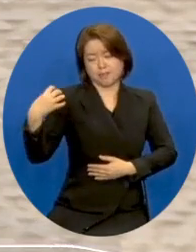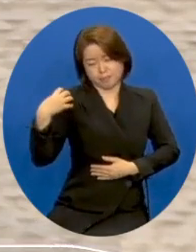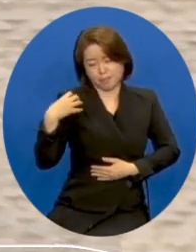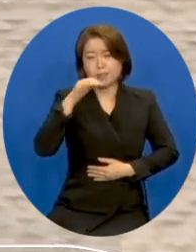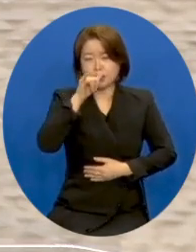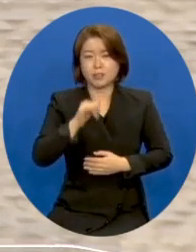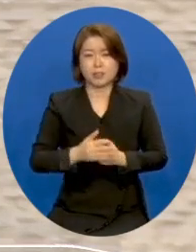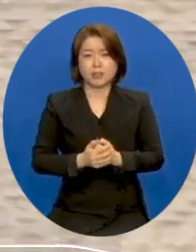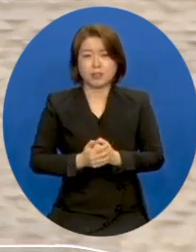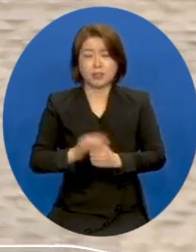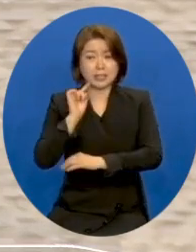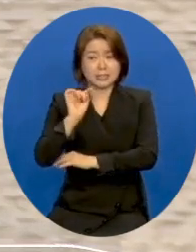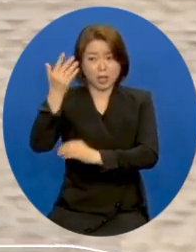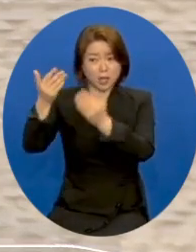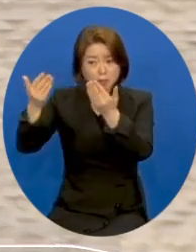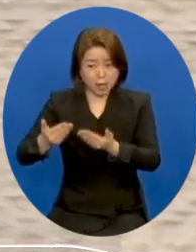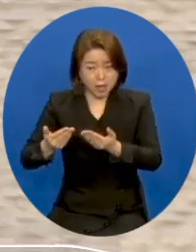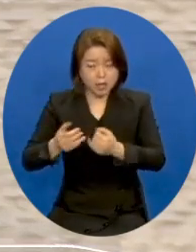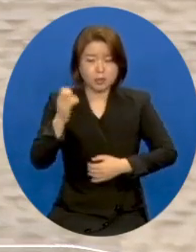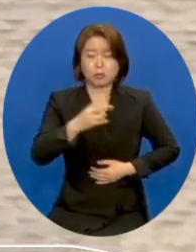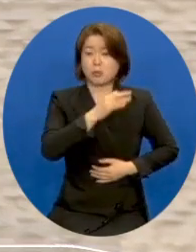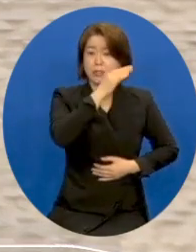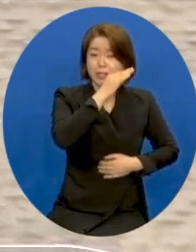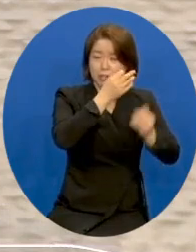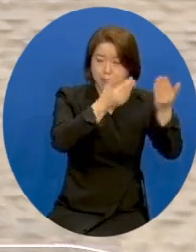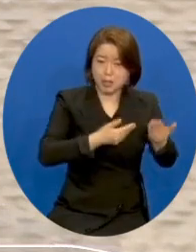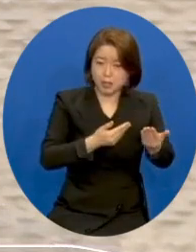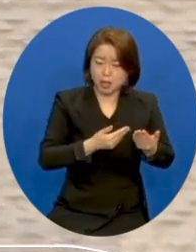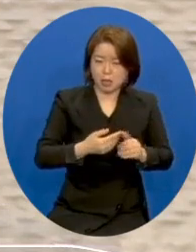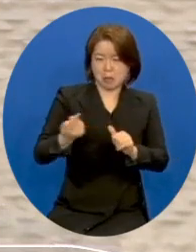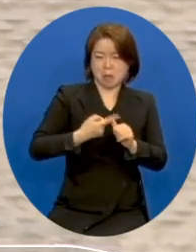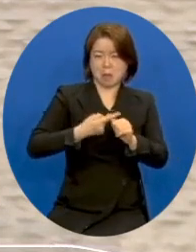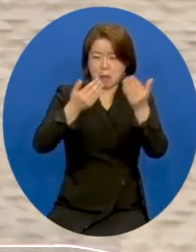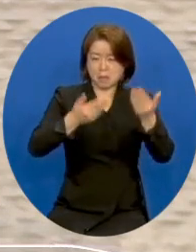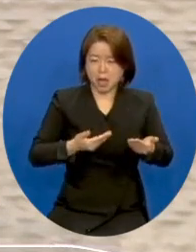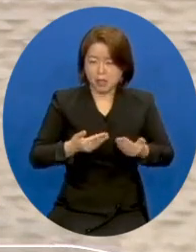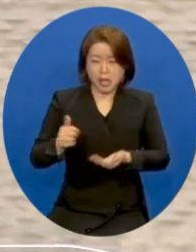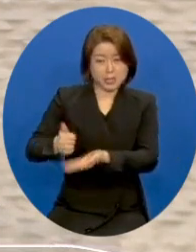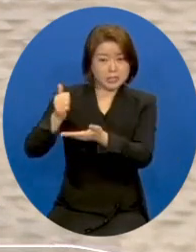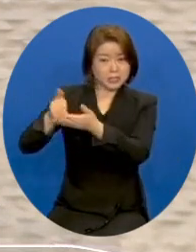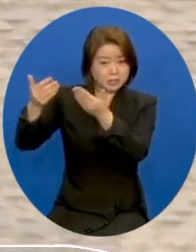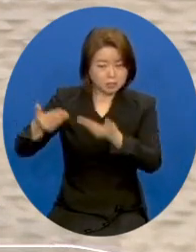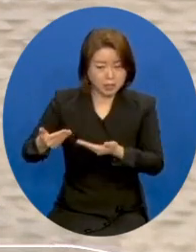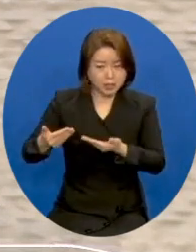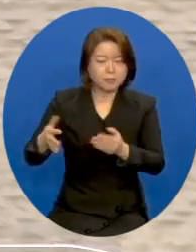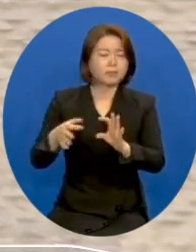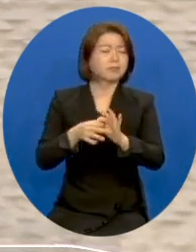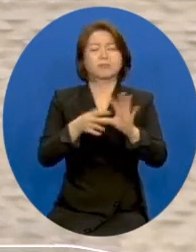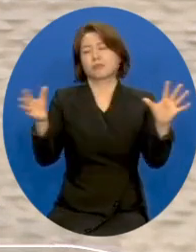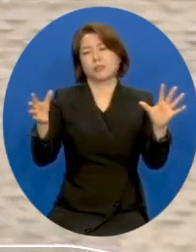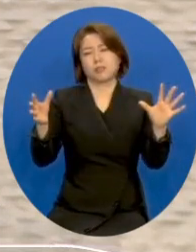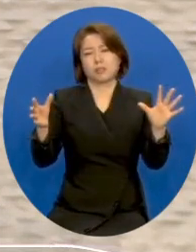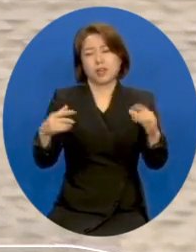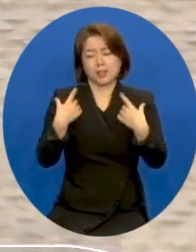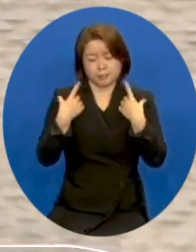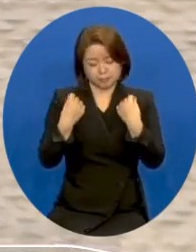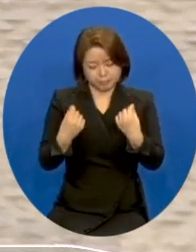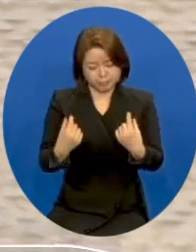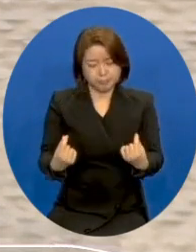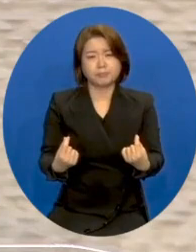받거나 수치를 당하거나 비난을 받거나 칭찬을 받거나 상관없이